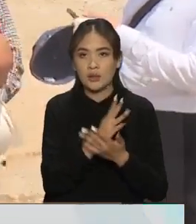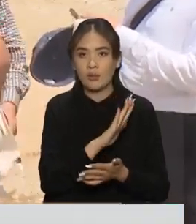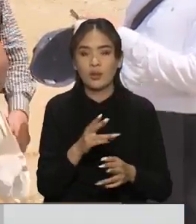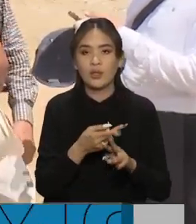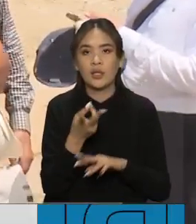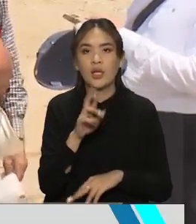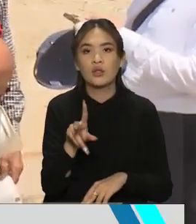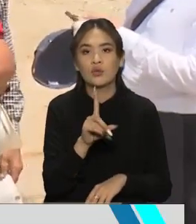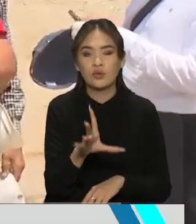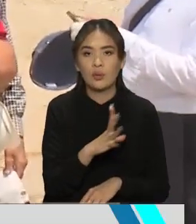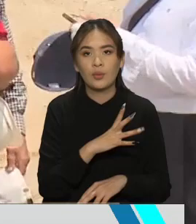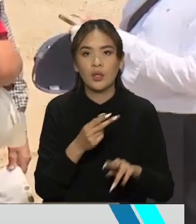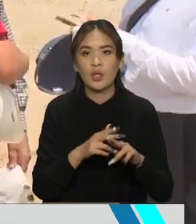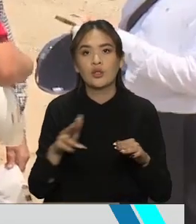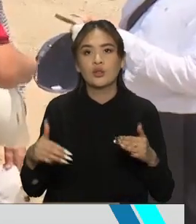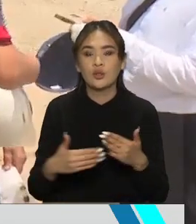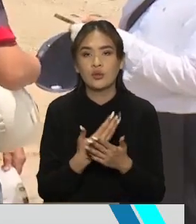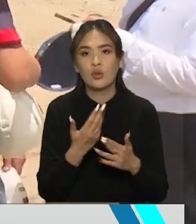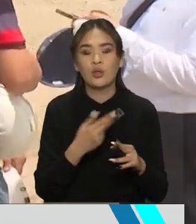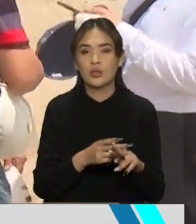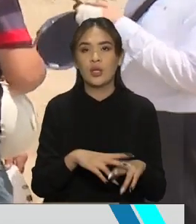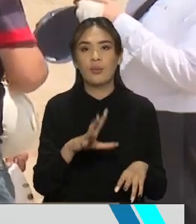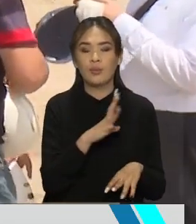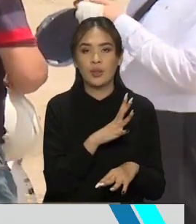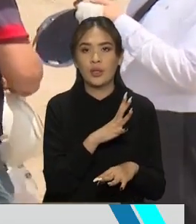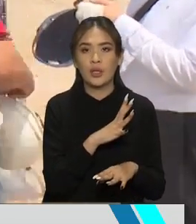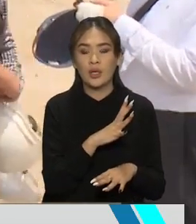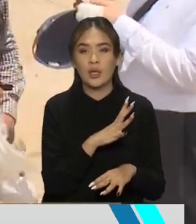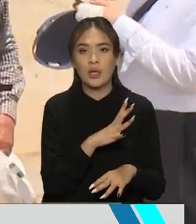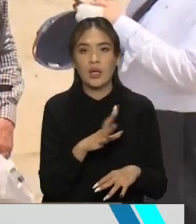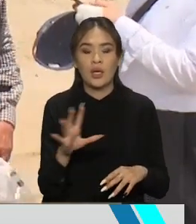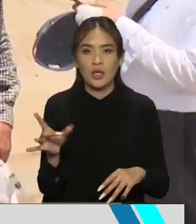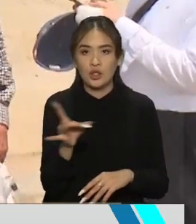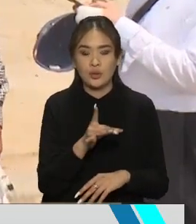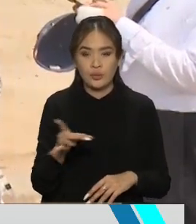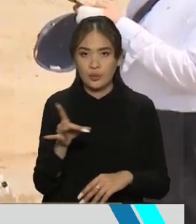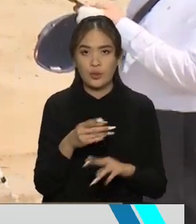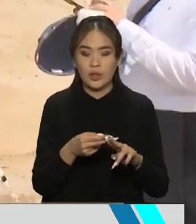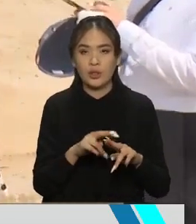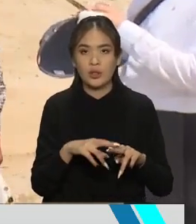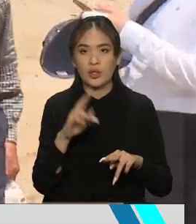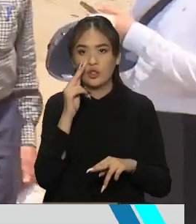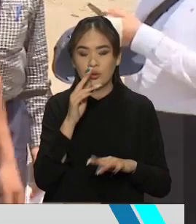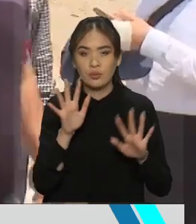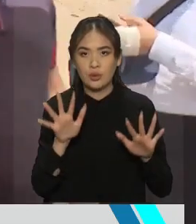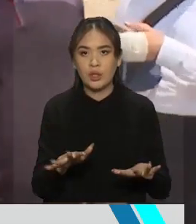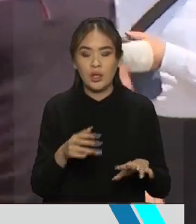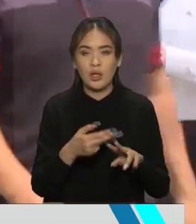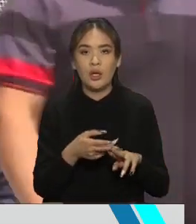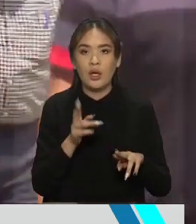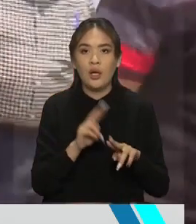того чтобы от этого конструктивная система которая у нас внедряется в республике Казахстан в частности в Шымкенте вот